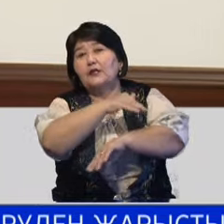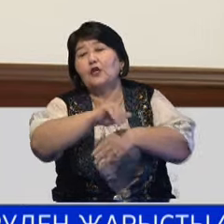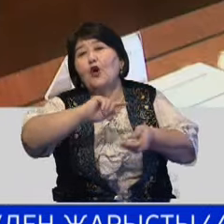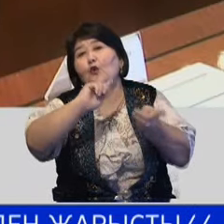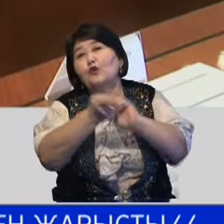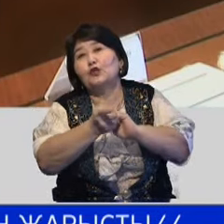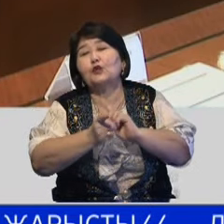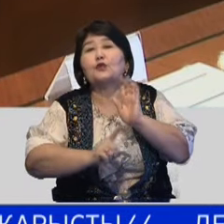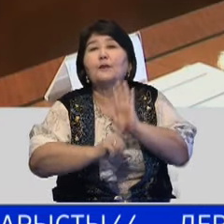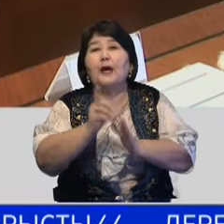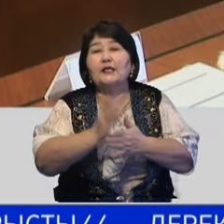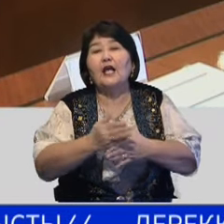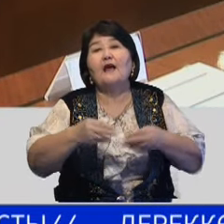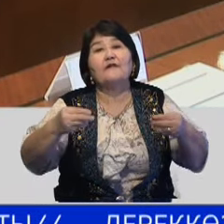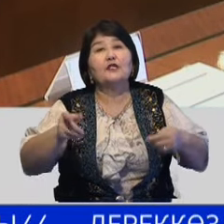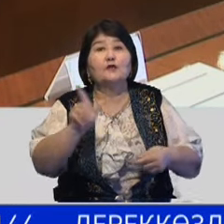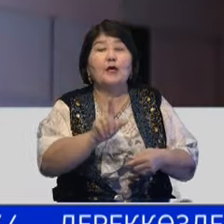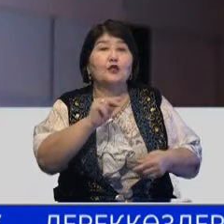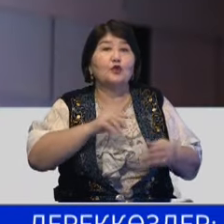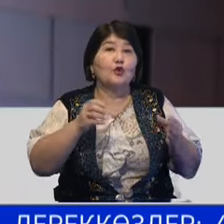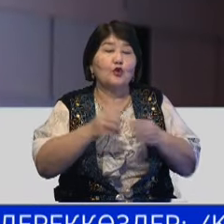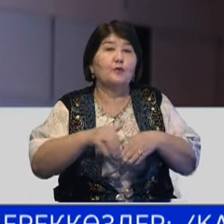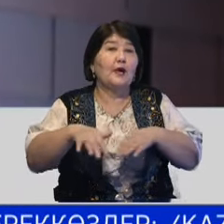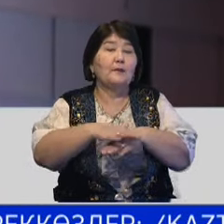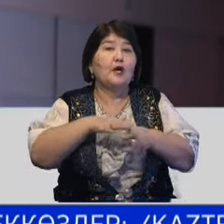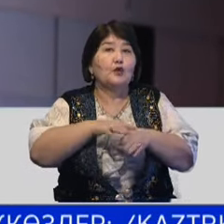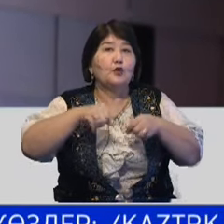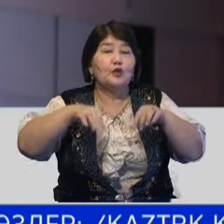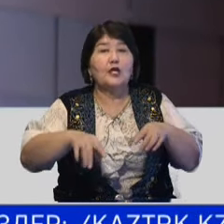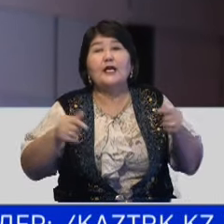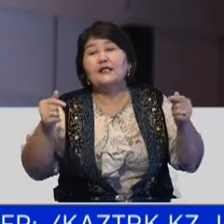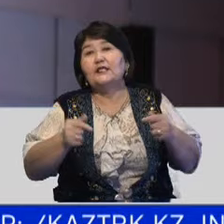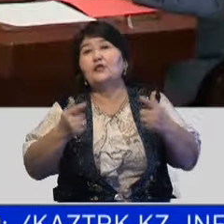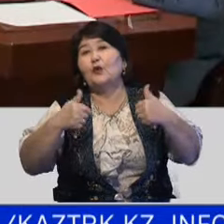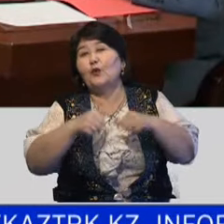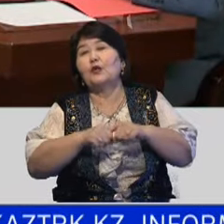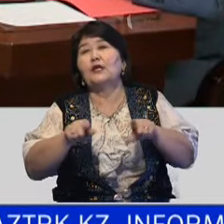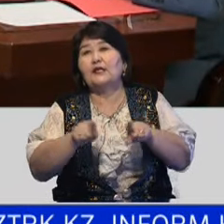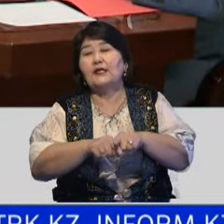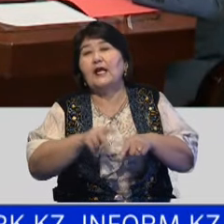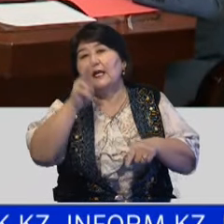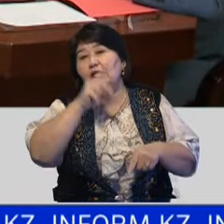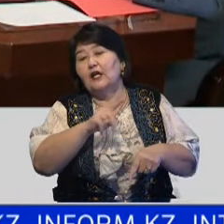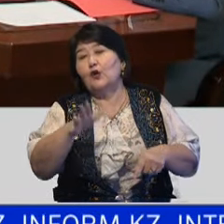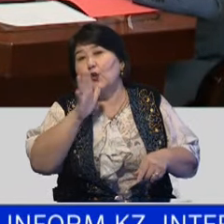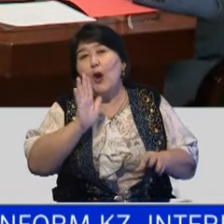өзгертулер енгізуді бастапты. Ведомствоаралық жұмыс тобы мәселені толығымен шешуге тиісті органдарға 5 ай көлемінде